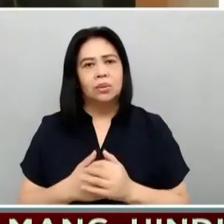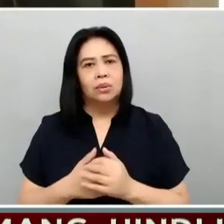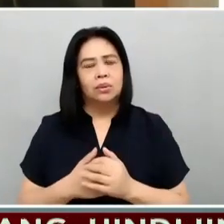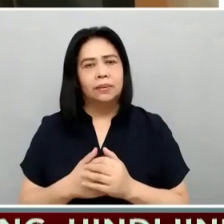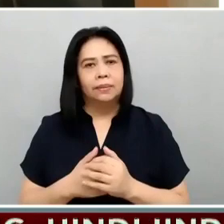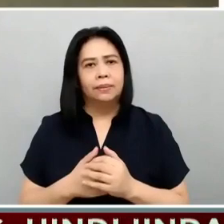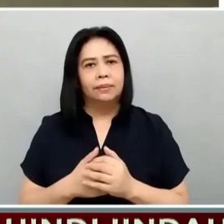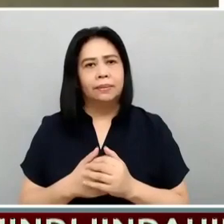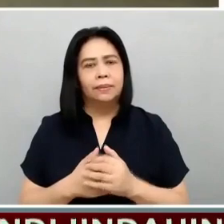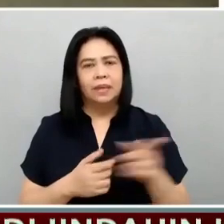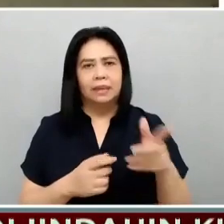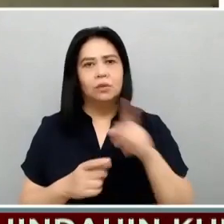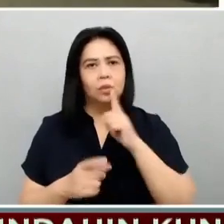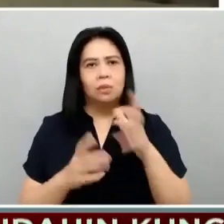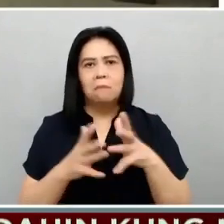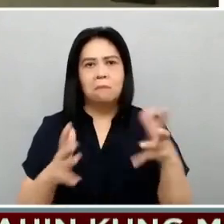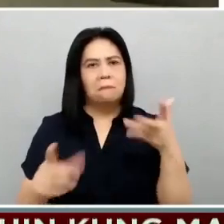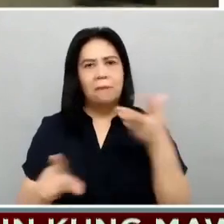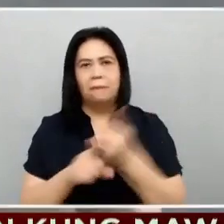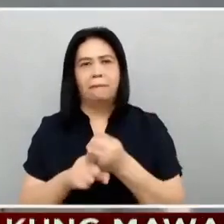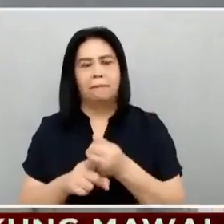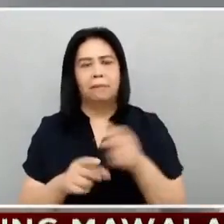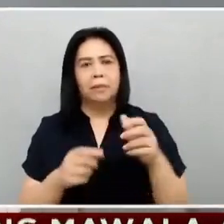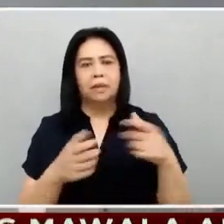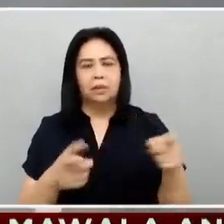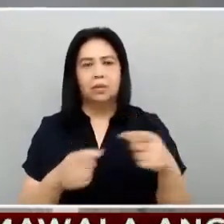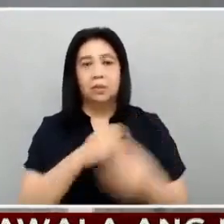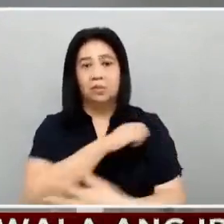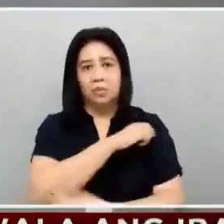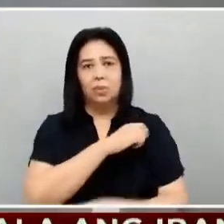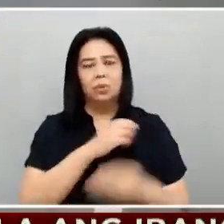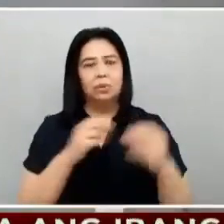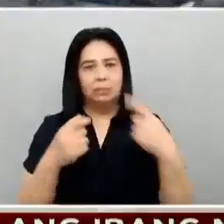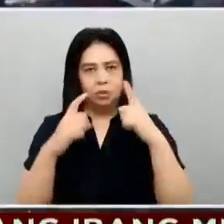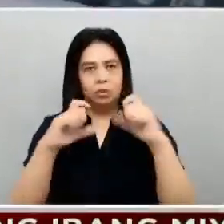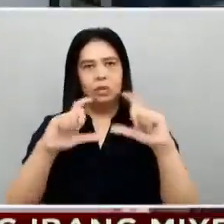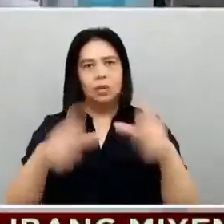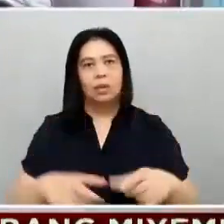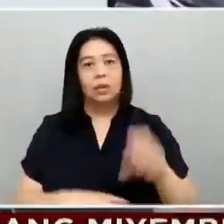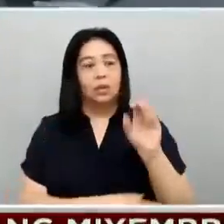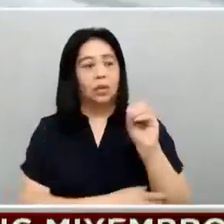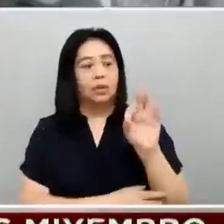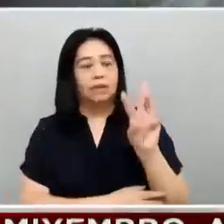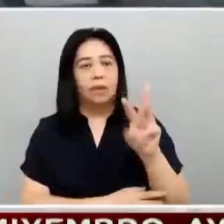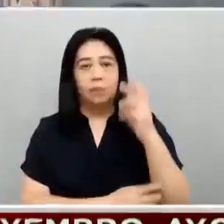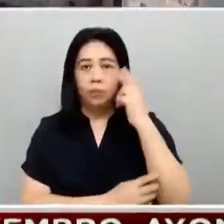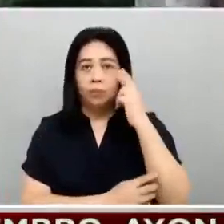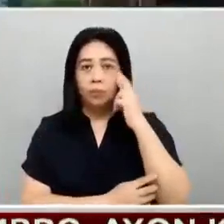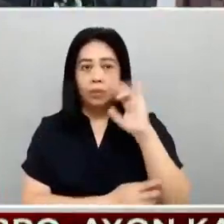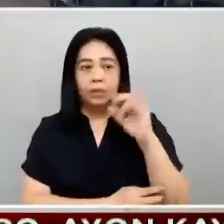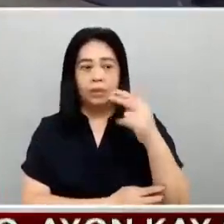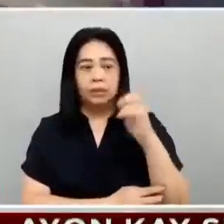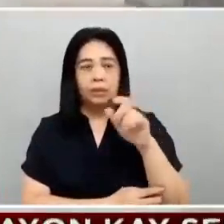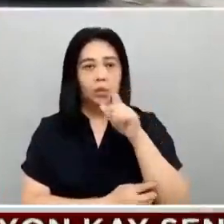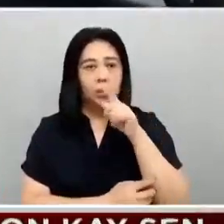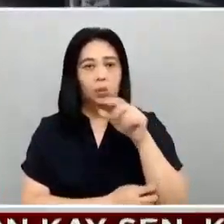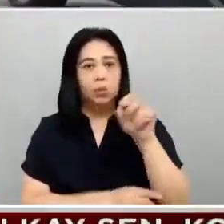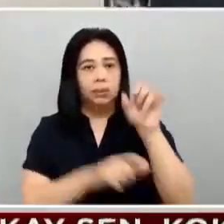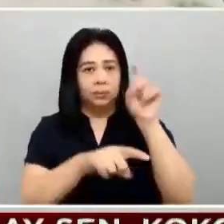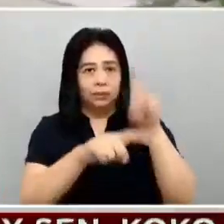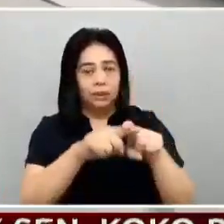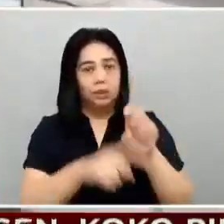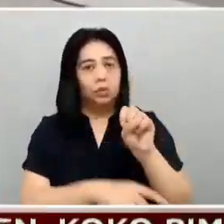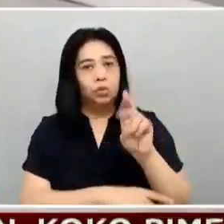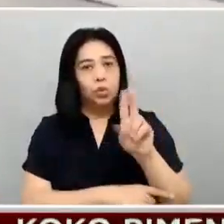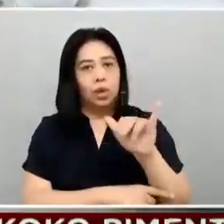they really the hit hardest hit by the lockdown. Ang OFW na si Richie na nakabase sa Surabaya, bagamat malayo